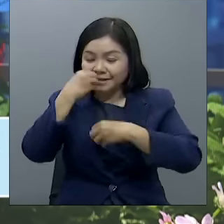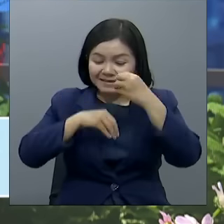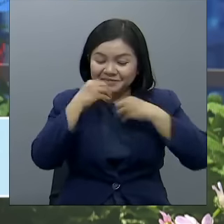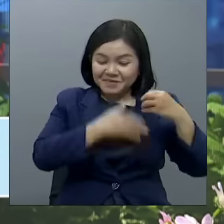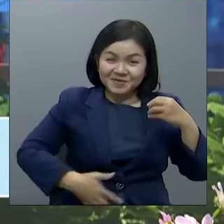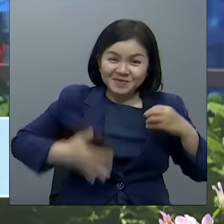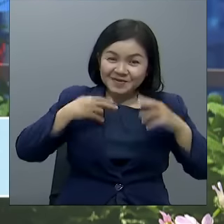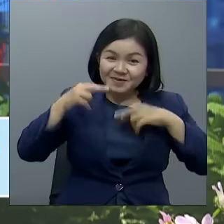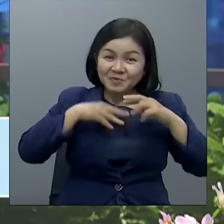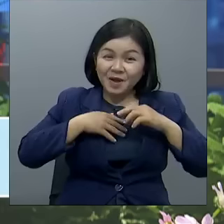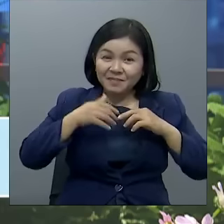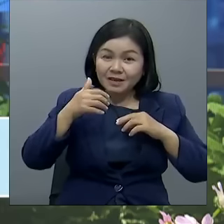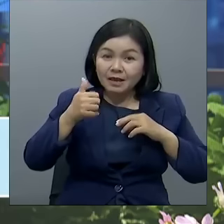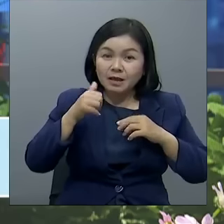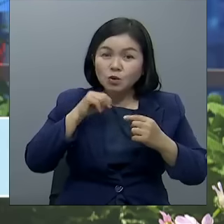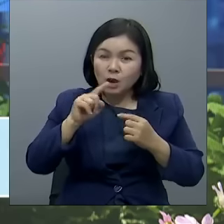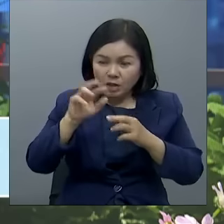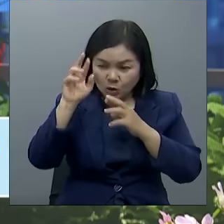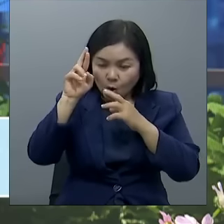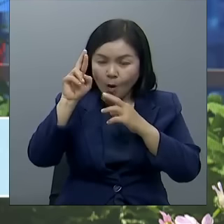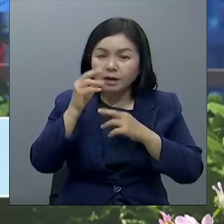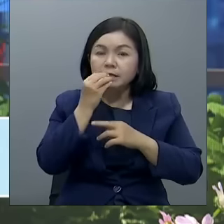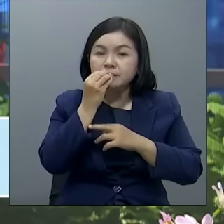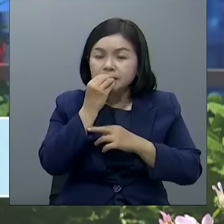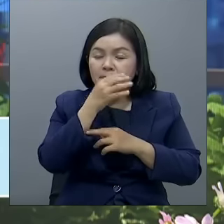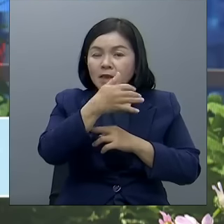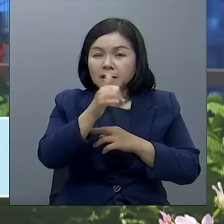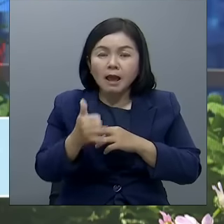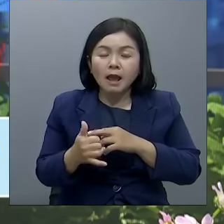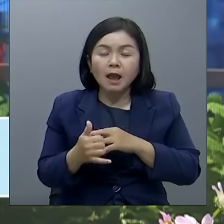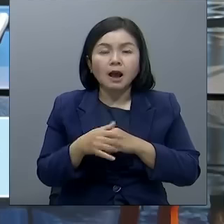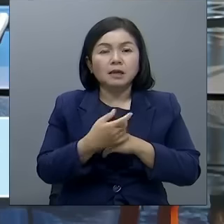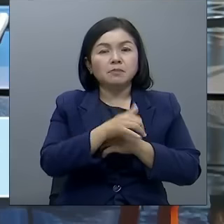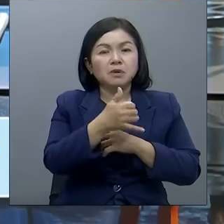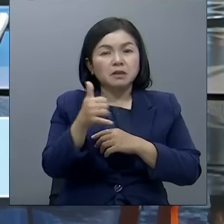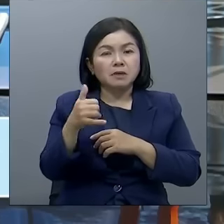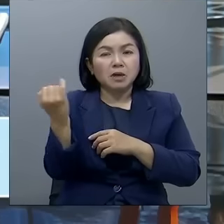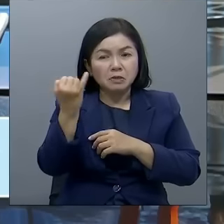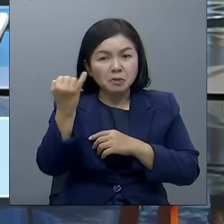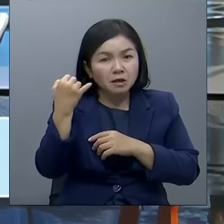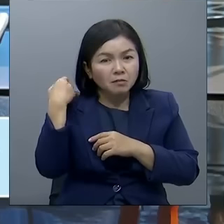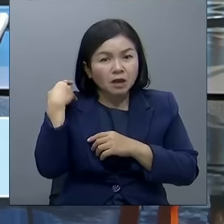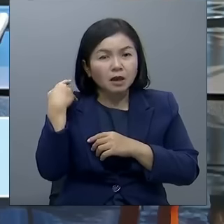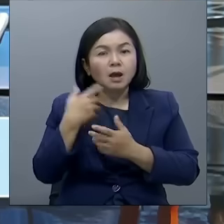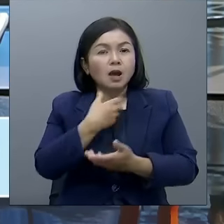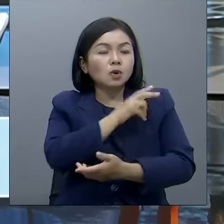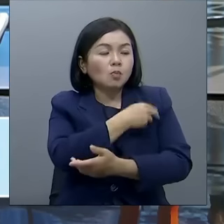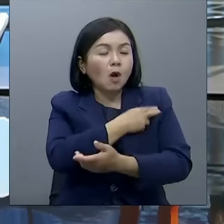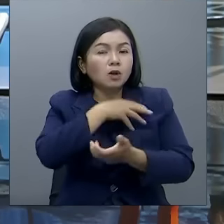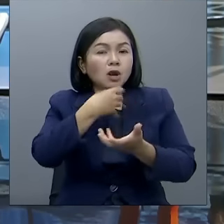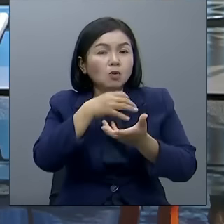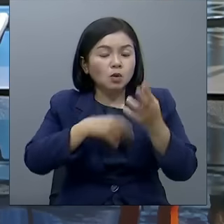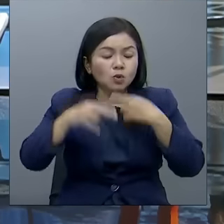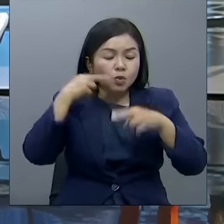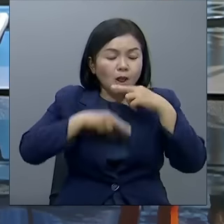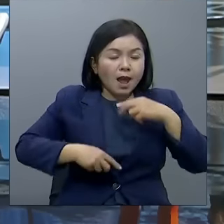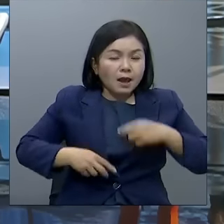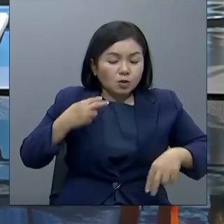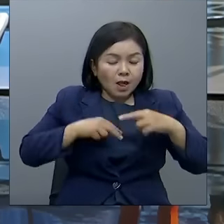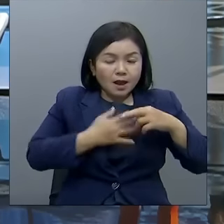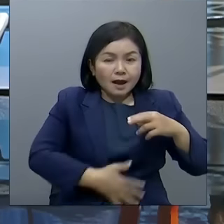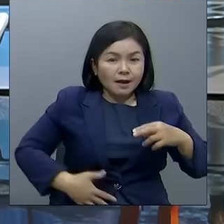จะดียังไงนะก็ต้องระวังด้วยนะครับเผื่อมันอาจจะไม่ดีจริงนะครับคุณหมอครับสุดท้ายให้ฝากถึงคุณผู้ชมหน่อยมีวิธีการดูแลไตยังไงบ้างบางค